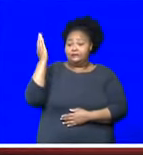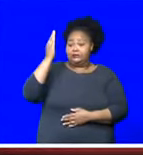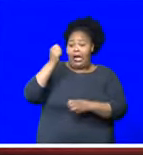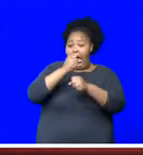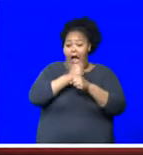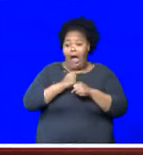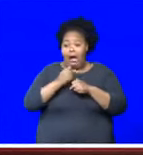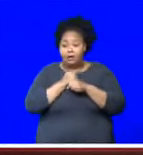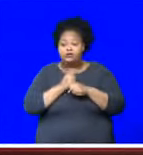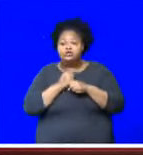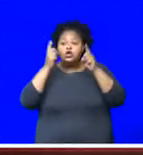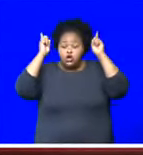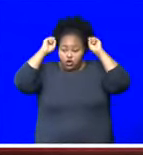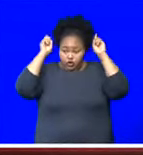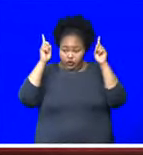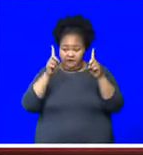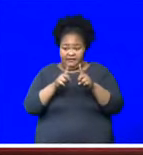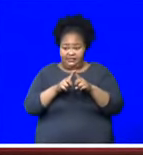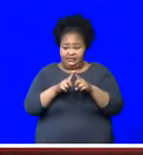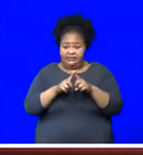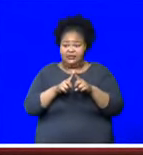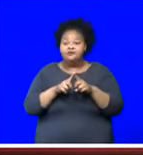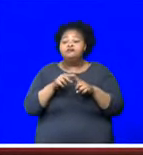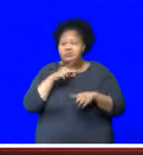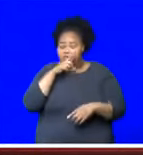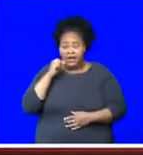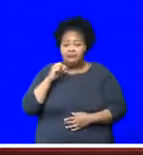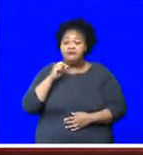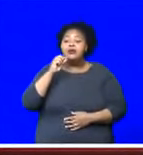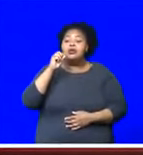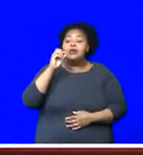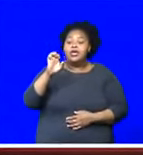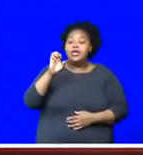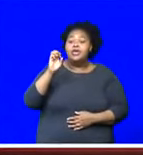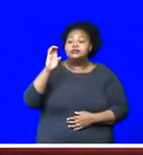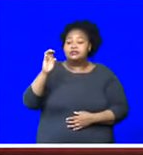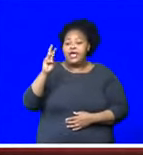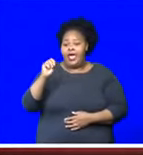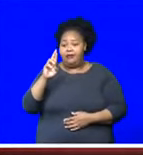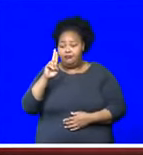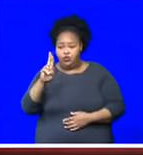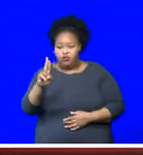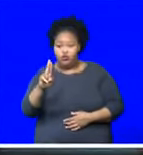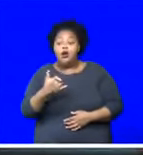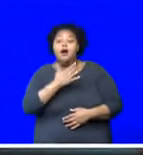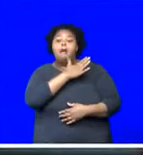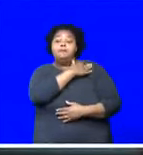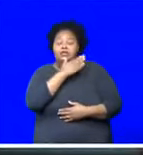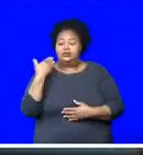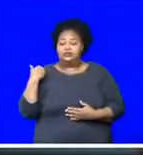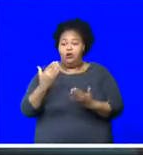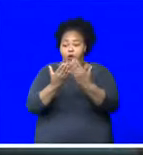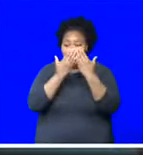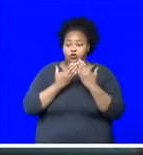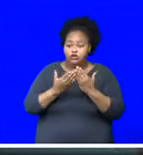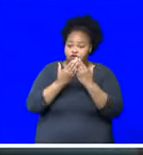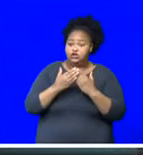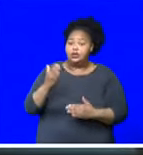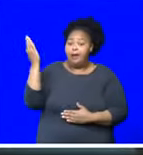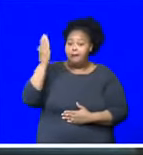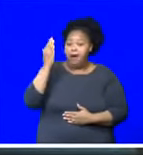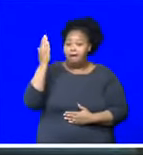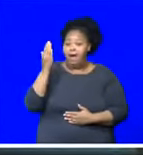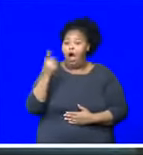lomkiri Eswatini Medical Christian University singene ngenvuna yetiko letemfundo nekuceqesha Lady Howard